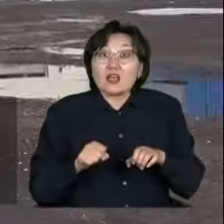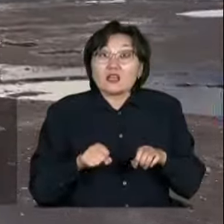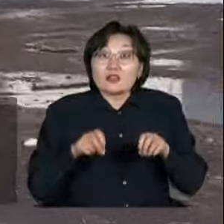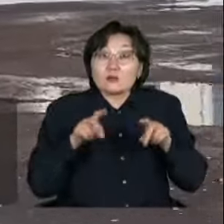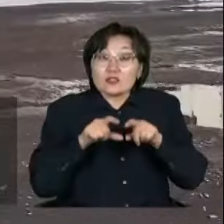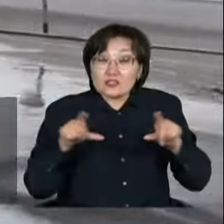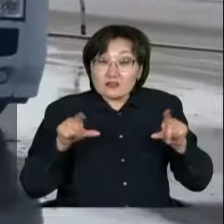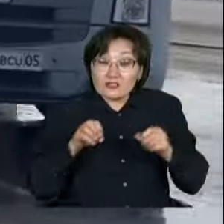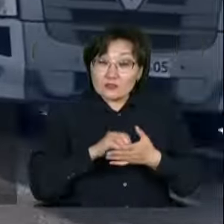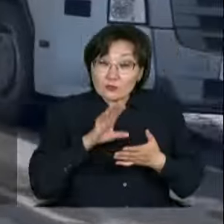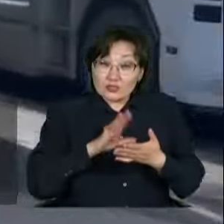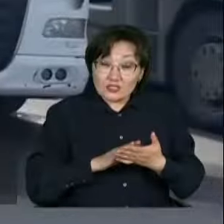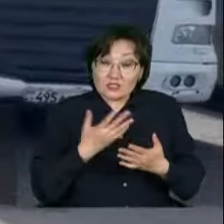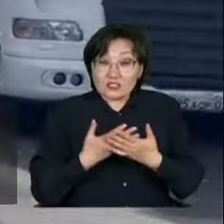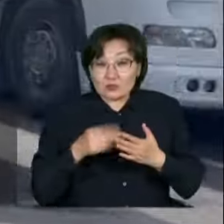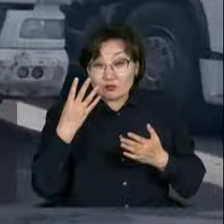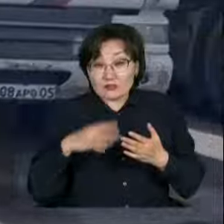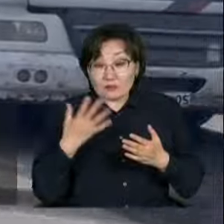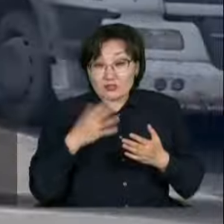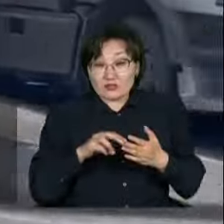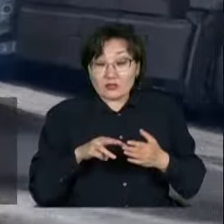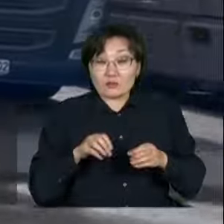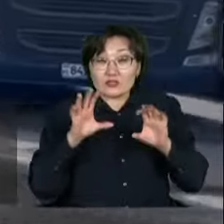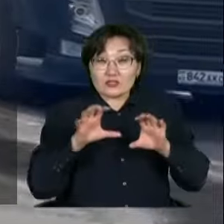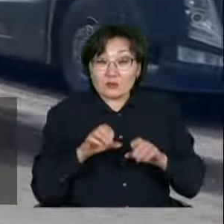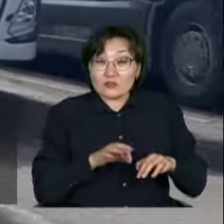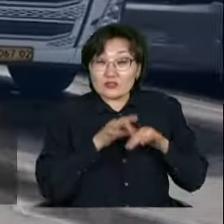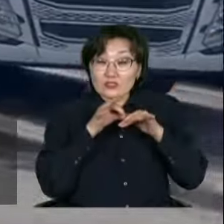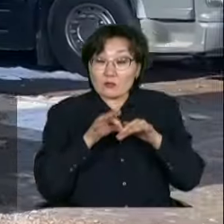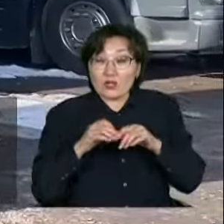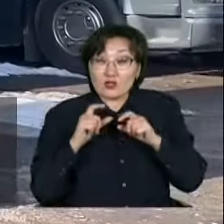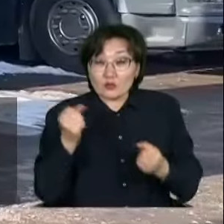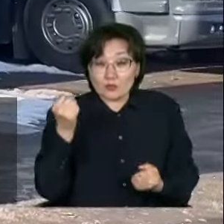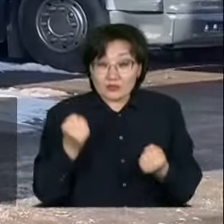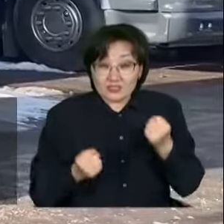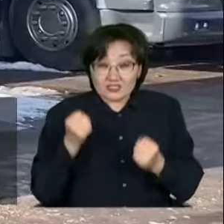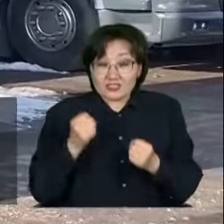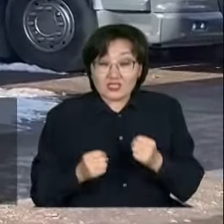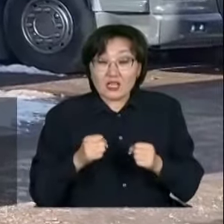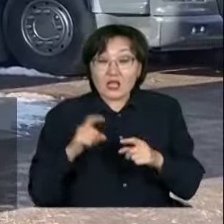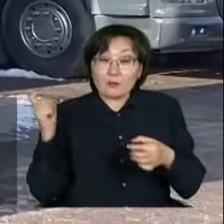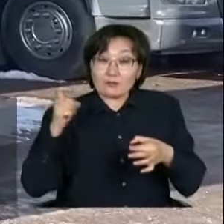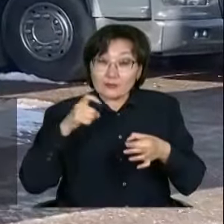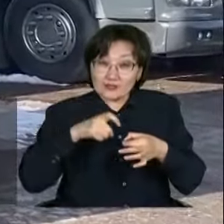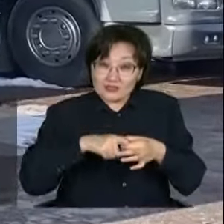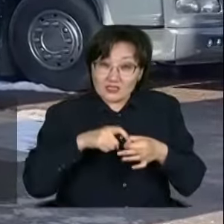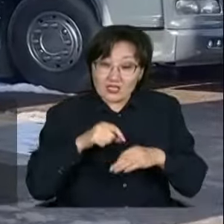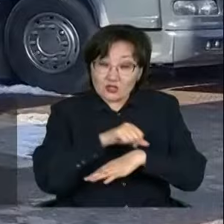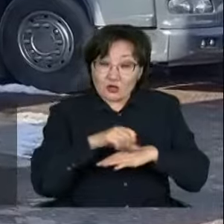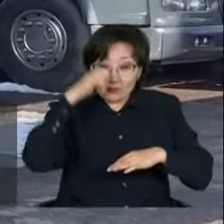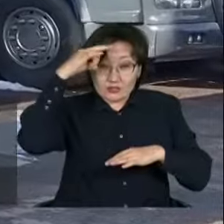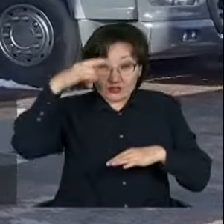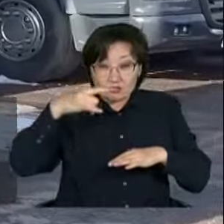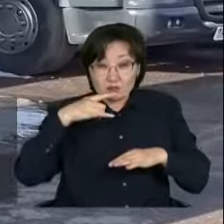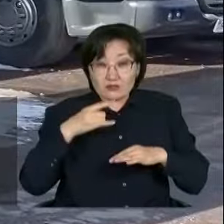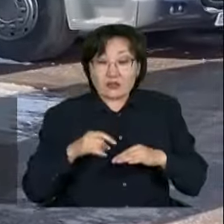области зарегистрировали около 45 незаконно ввезенных грузовых автомобилей и прицепов на территорию страны. Сообщается,